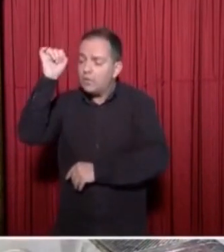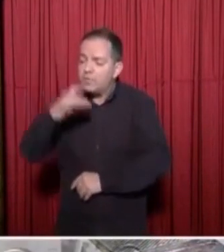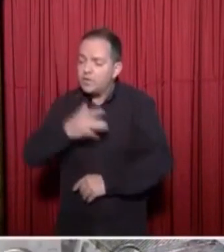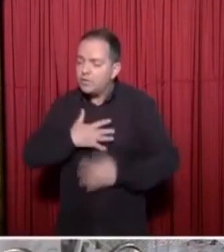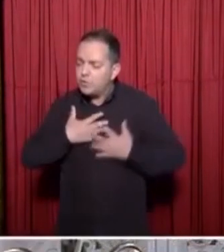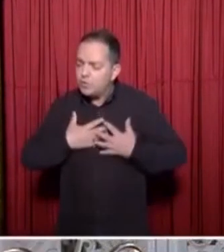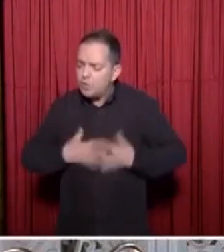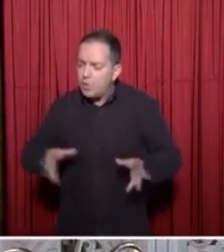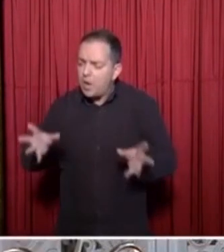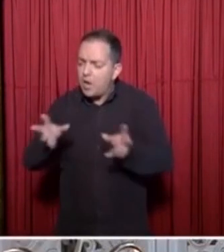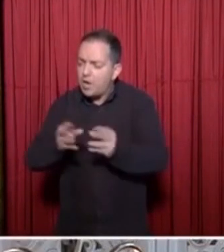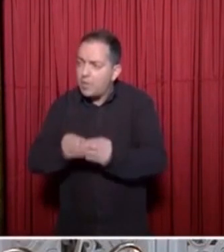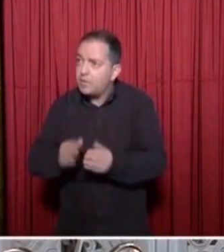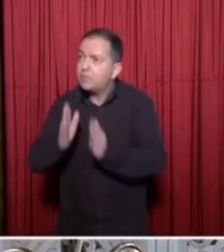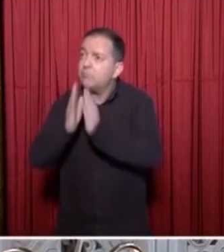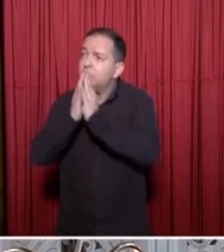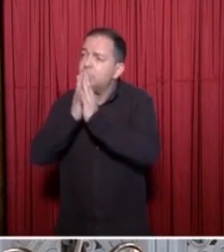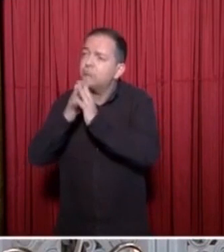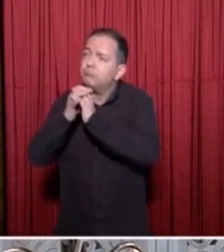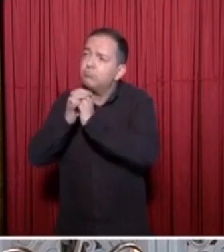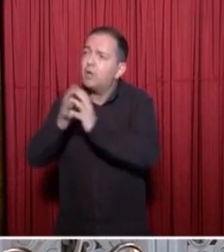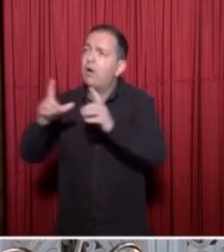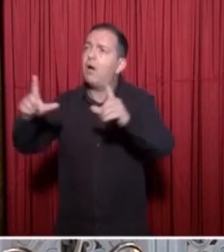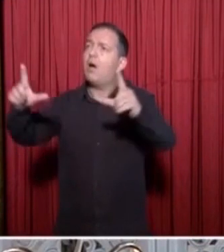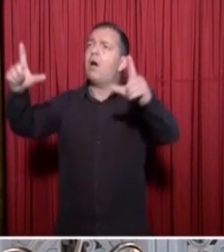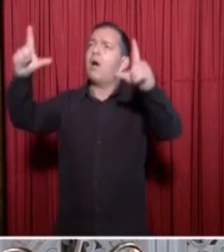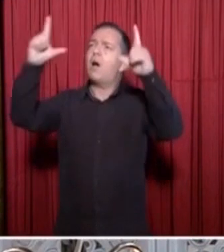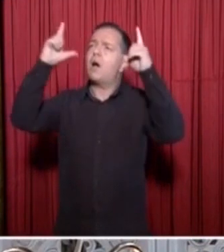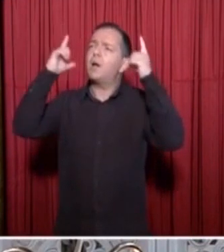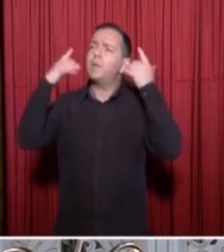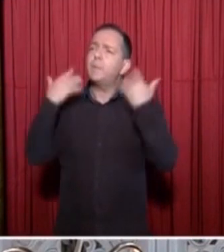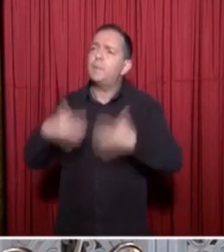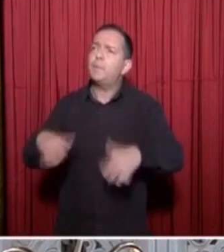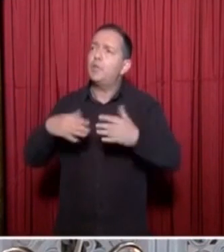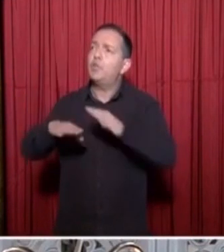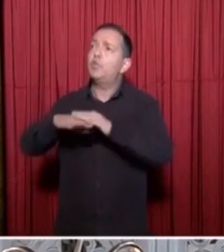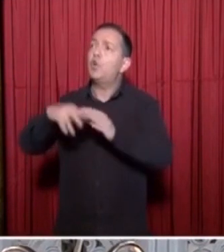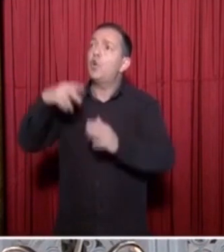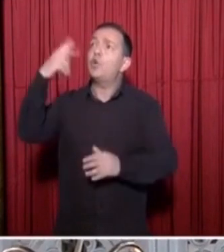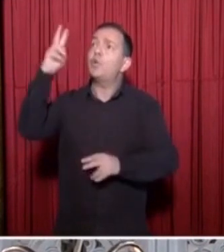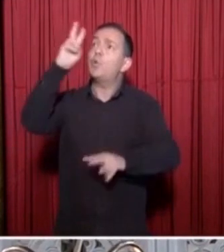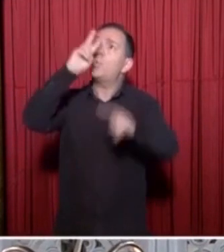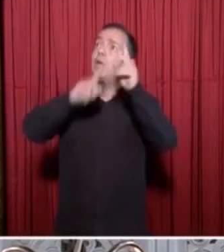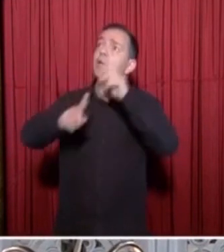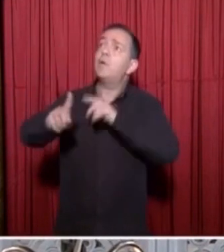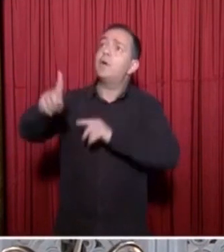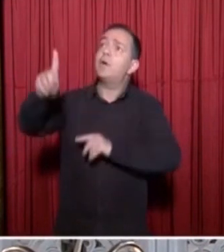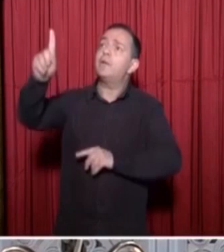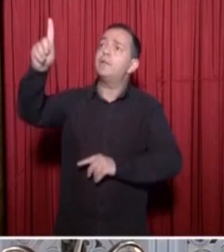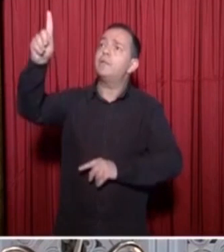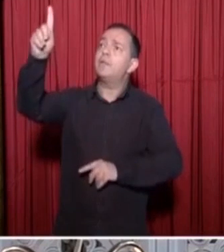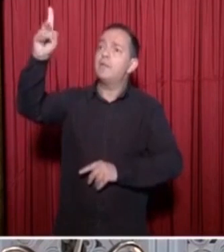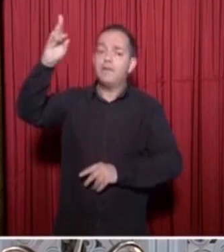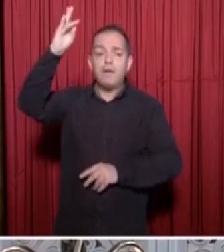σώματος και δεόμεθα σου Άγιε Αγίων έκτινον την χείρα σου την αόρα των εξαγίου κατοικητηρίου σου